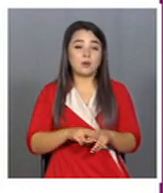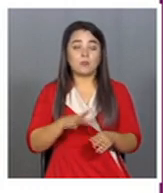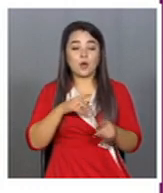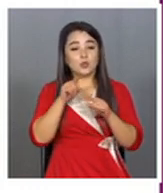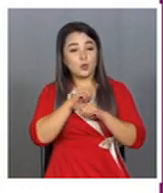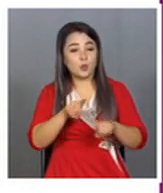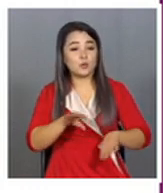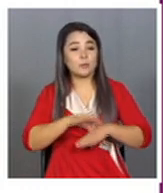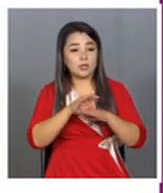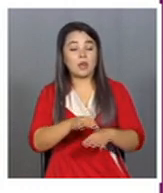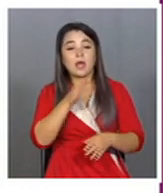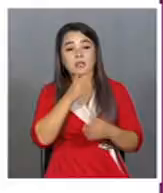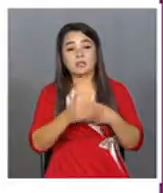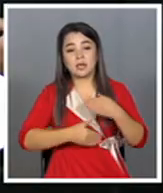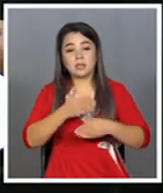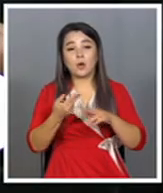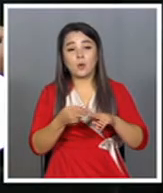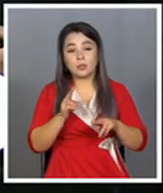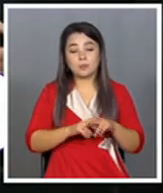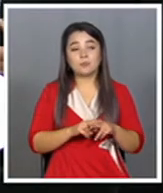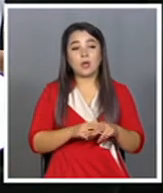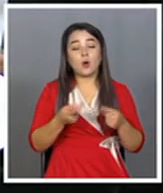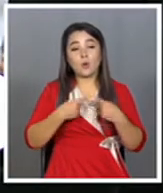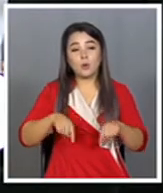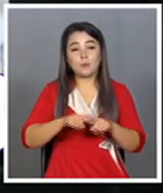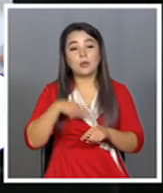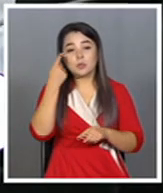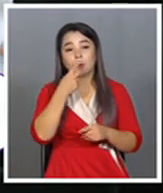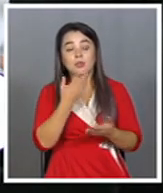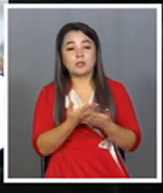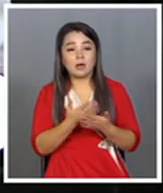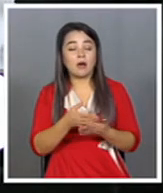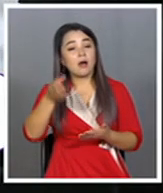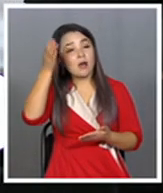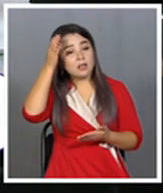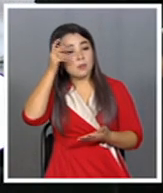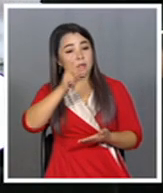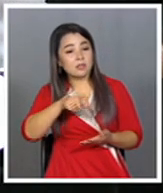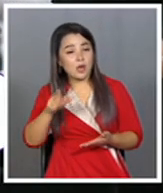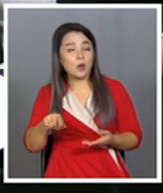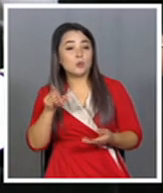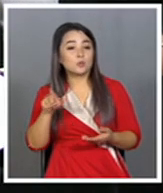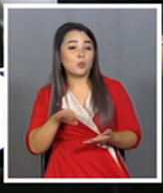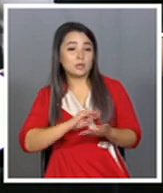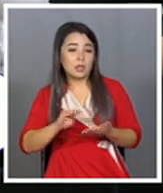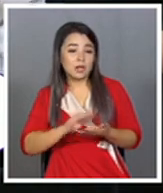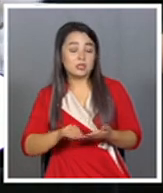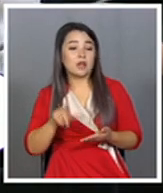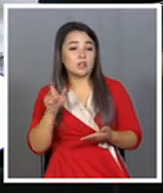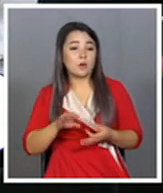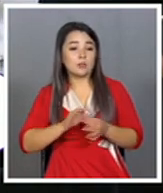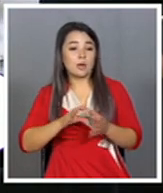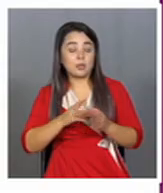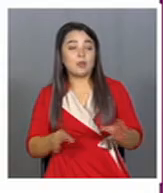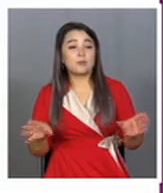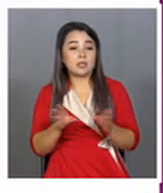үгіттеушілік кезінде ол қоғамдық тұлғаларды, ғалымдарды, журналист пен жазушыларды